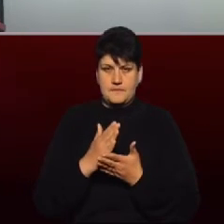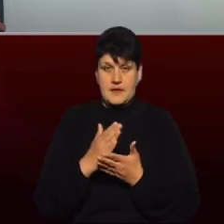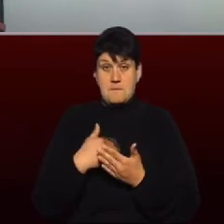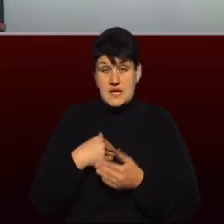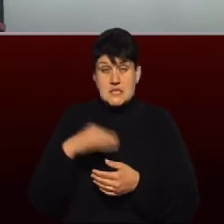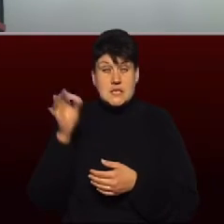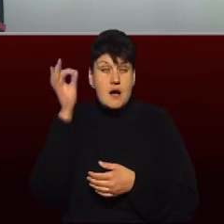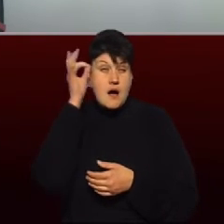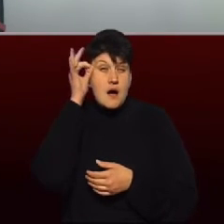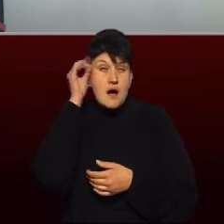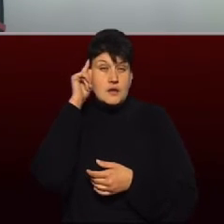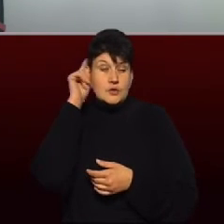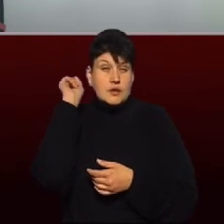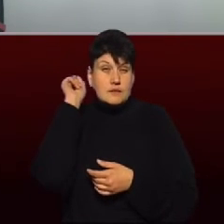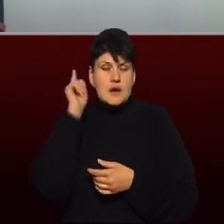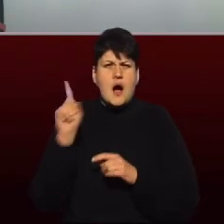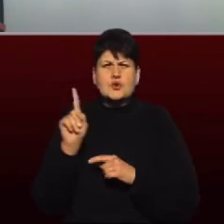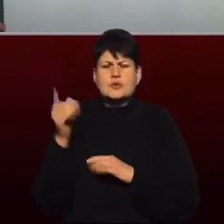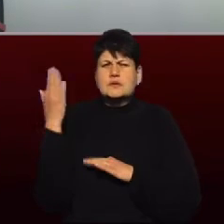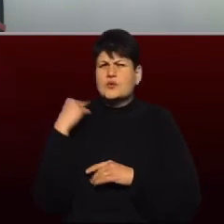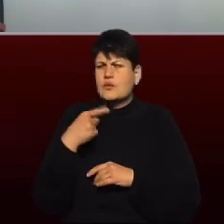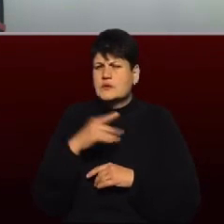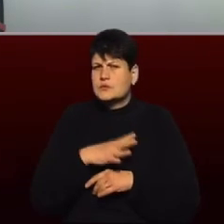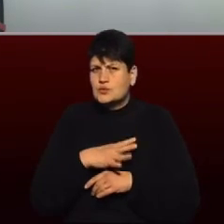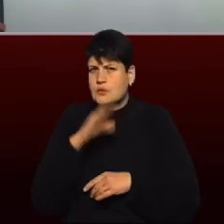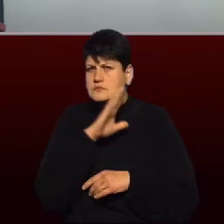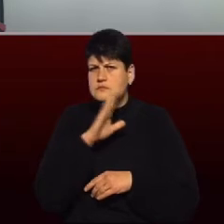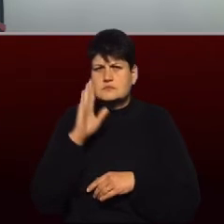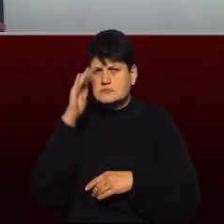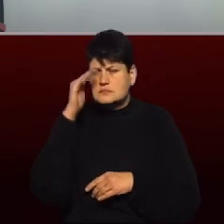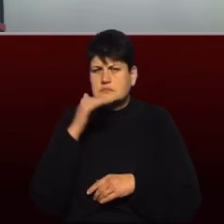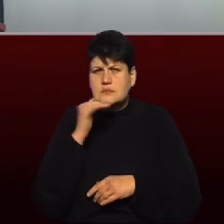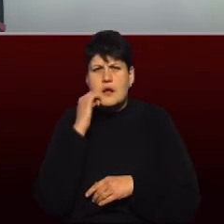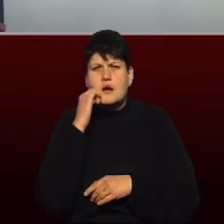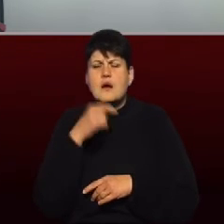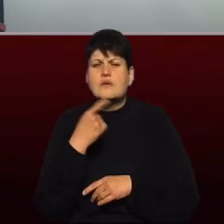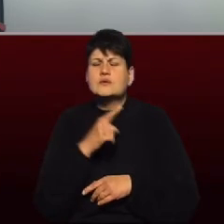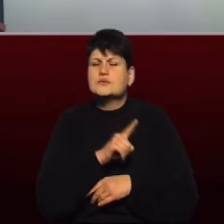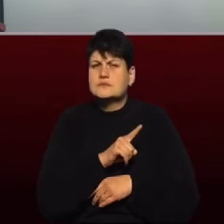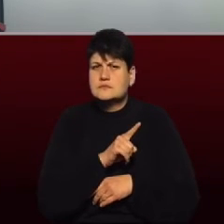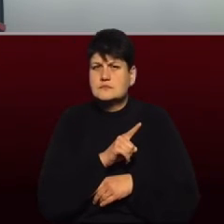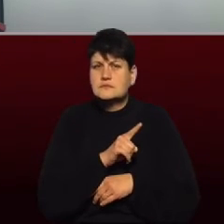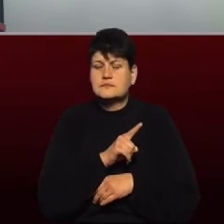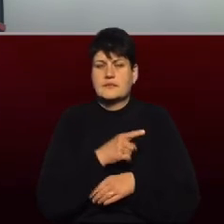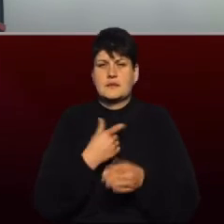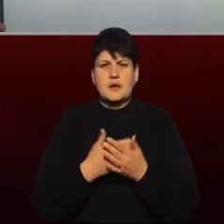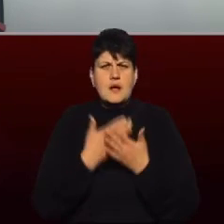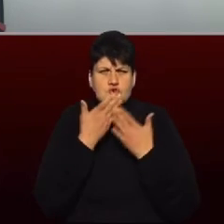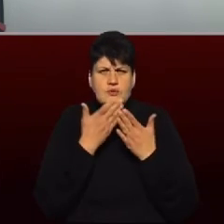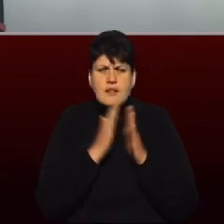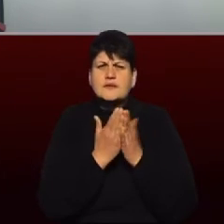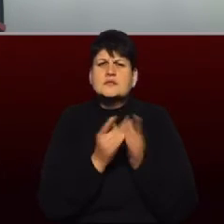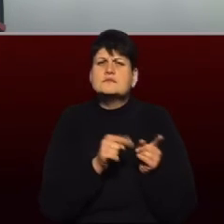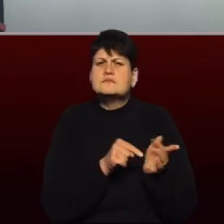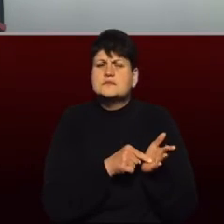нам говорили наші батьки, наші бабусі, десь ми прочитали в книзі. І там завжди,